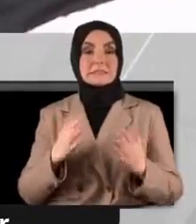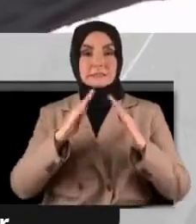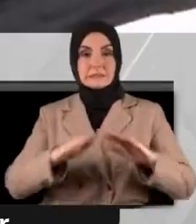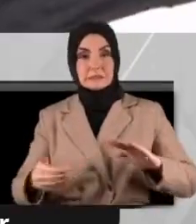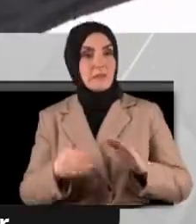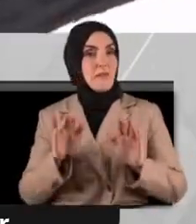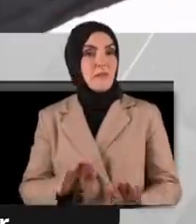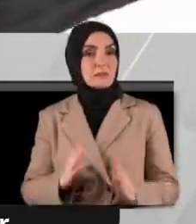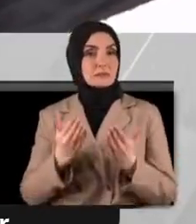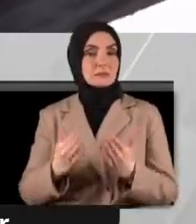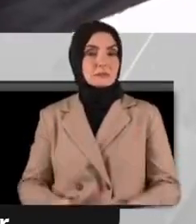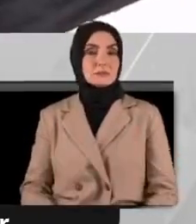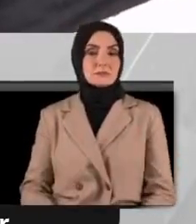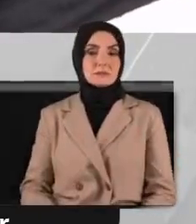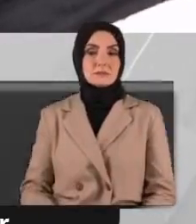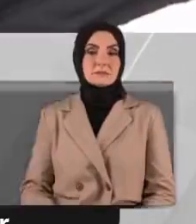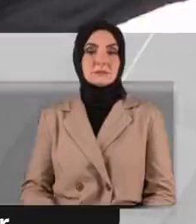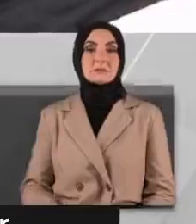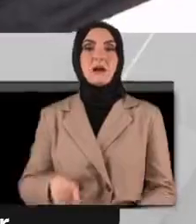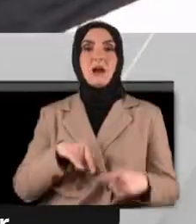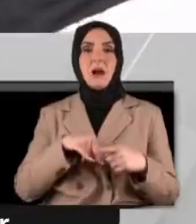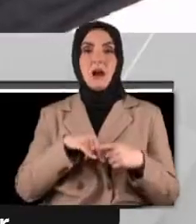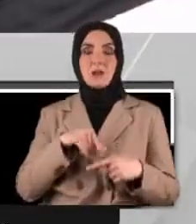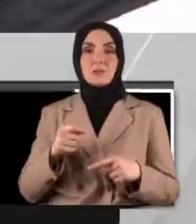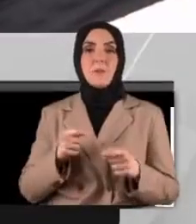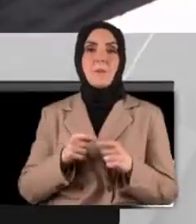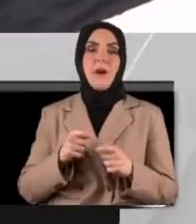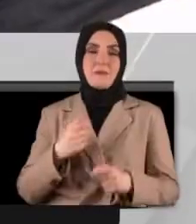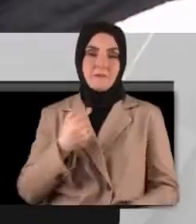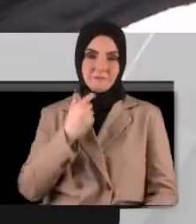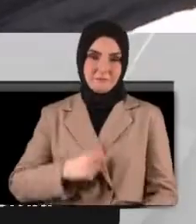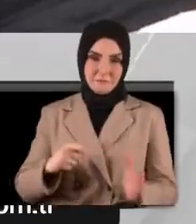kaldınız? Hacı Bayram Köroğlu, Malatya'dan geldik İstanbul'a.